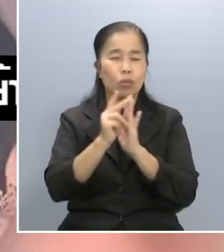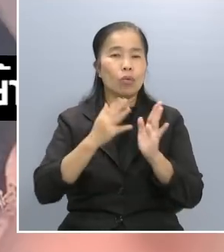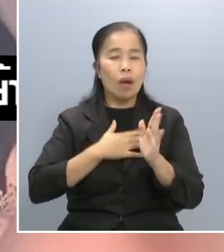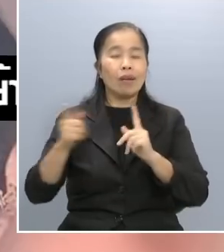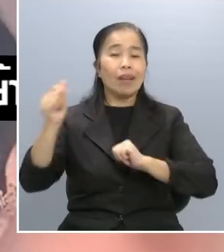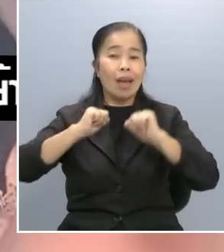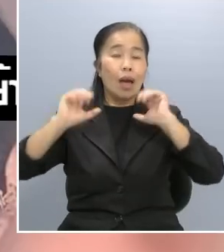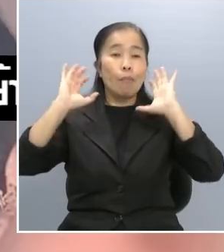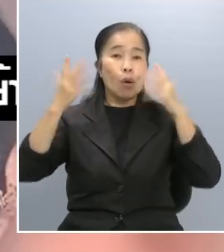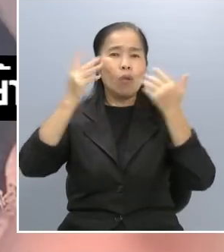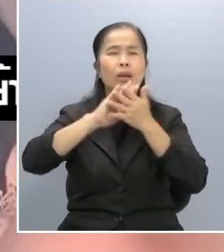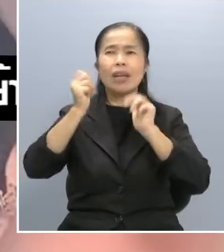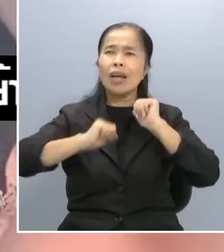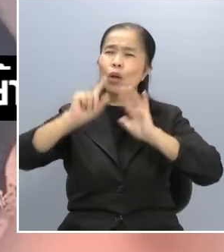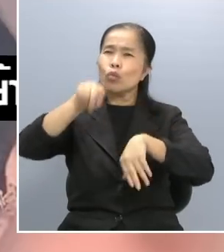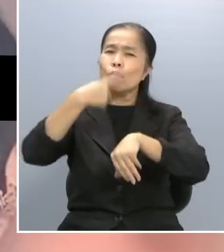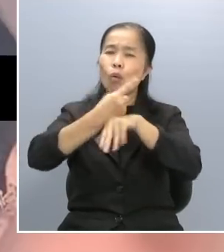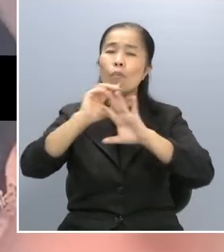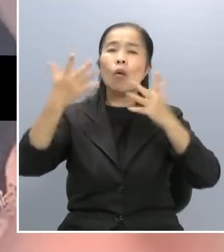สักชั่วโมง